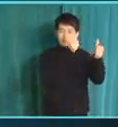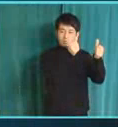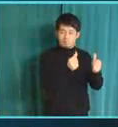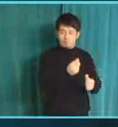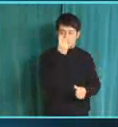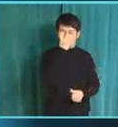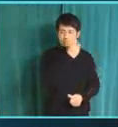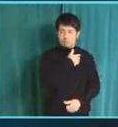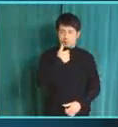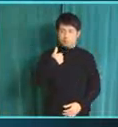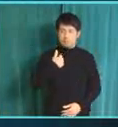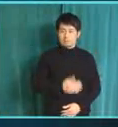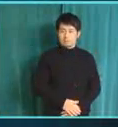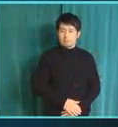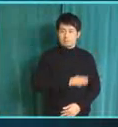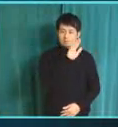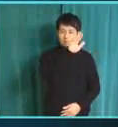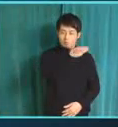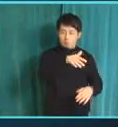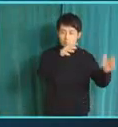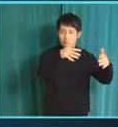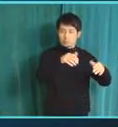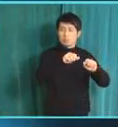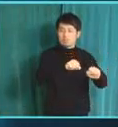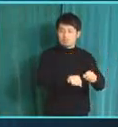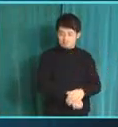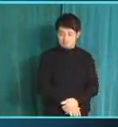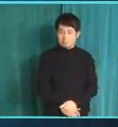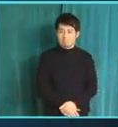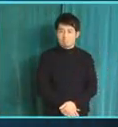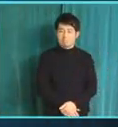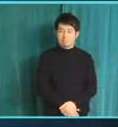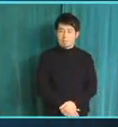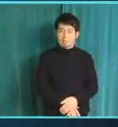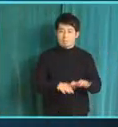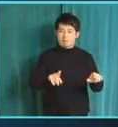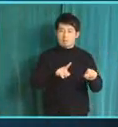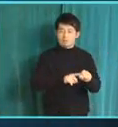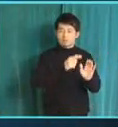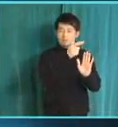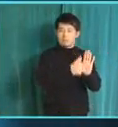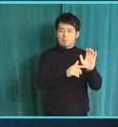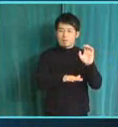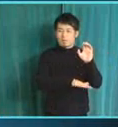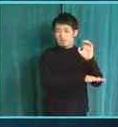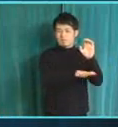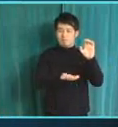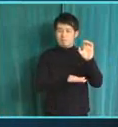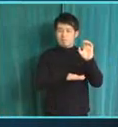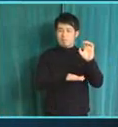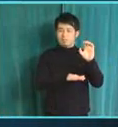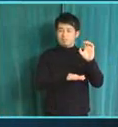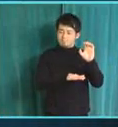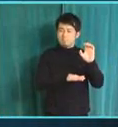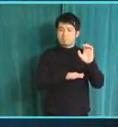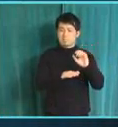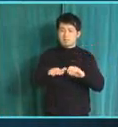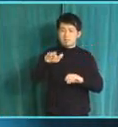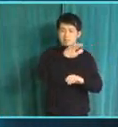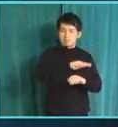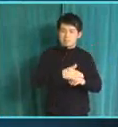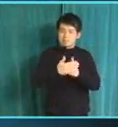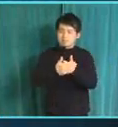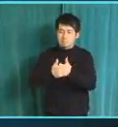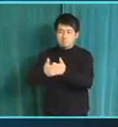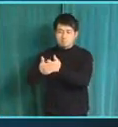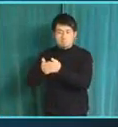ただければと思うんですけども、随時募集はしていきますので、ちょっと今年は環境を考えるという面では少し